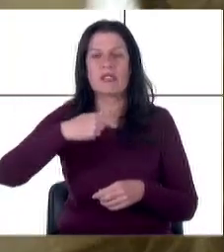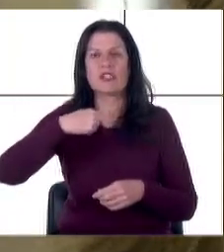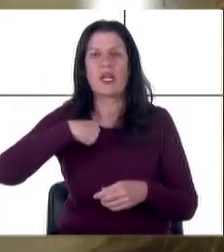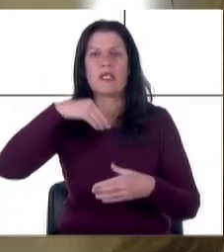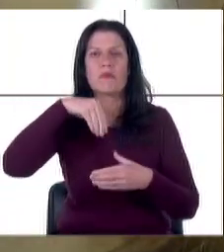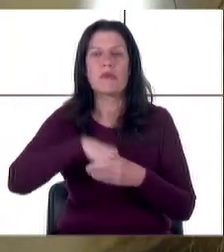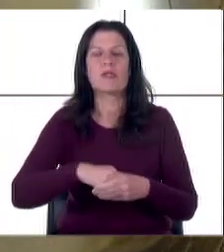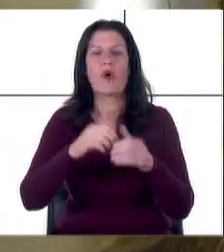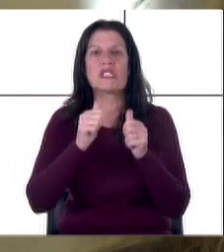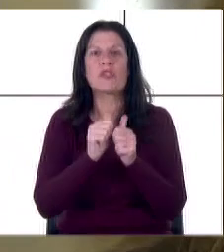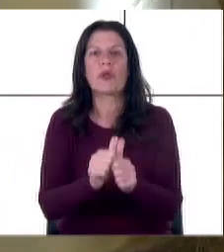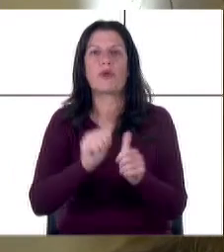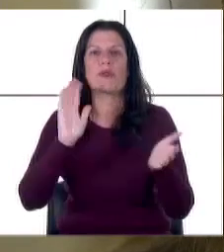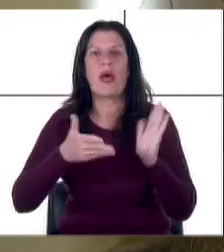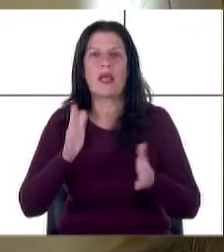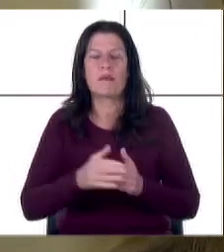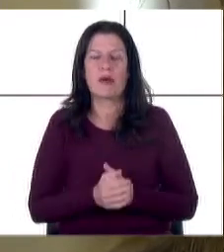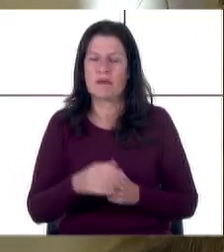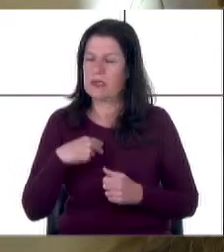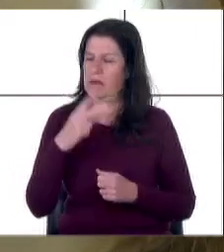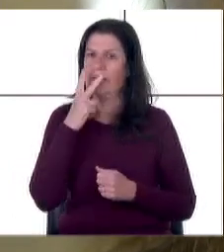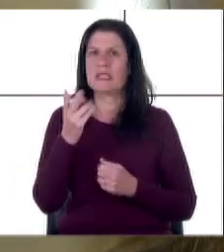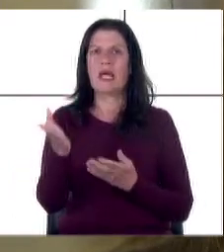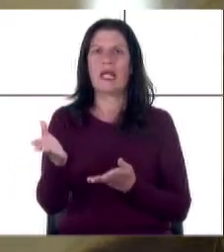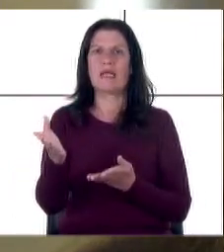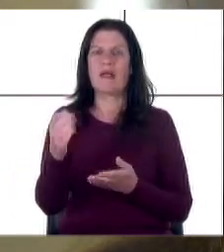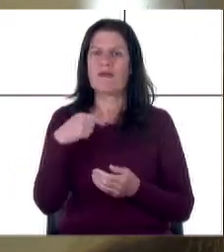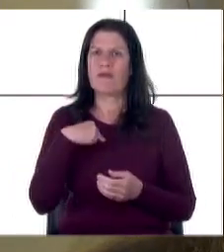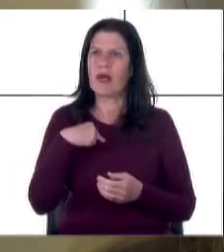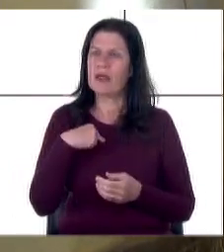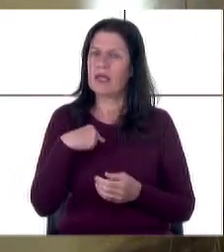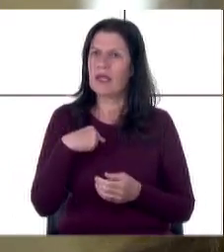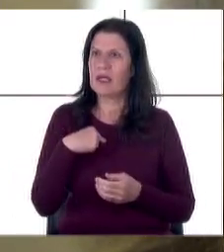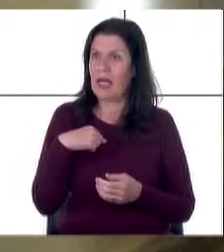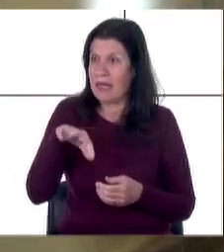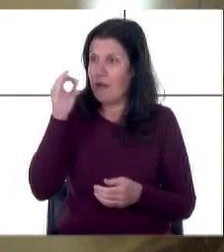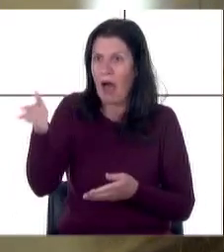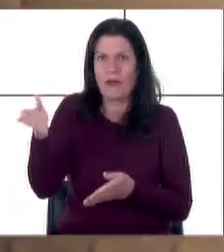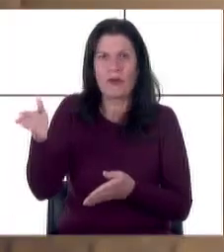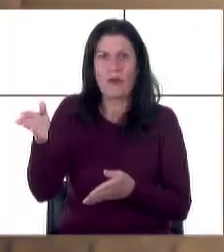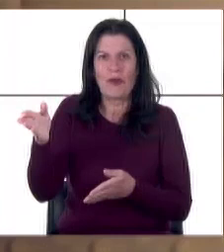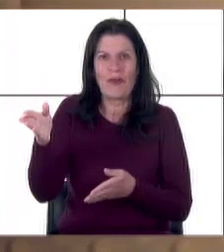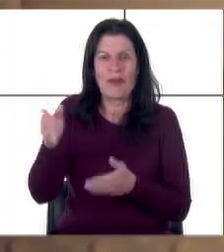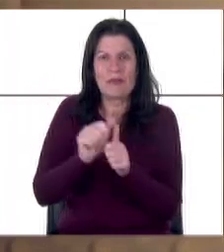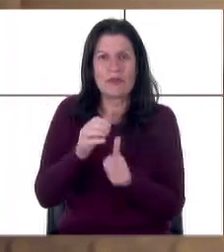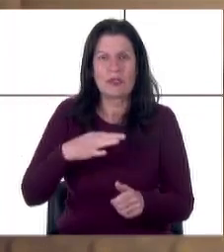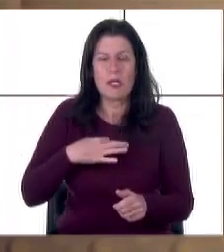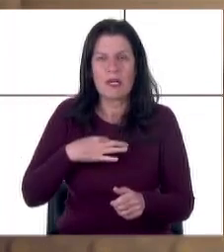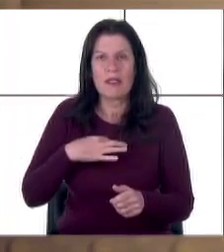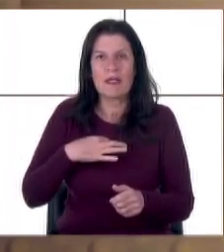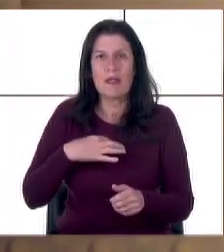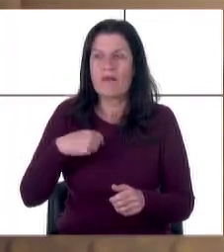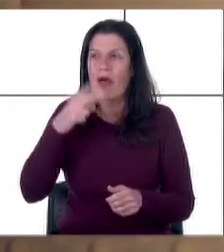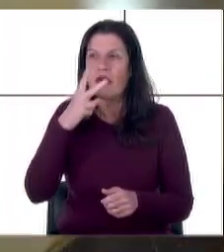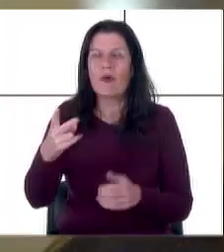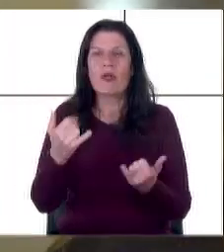מי שאהבת, שבחרת בו להיות בן הזוג שלך, ואת רואה מפלצת. ומה אחר